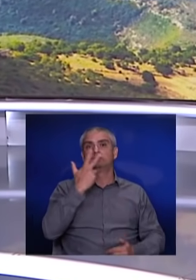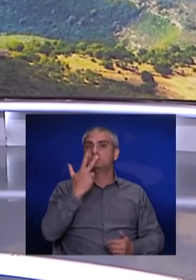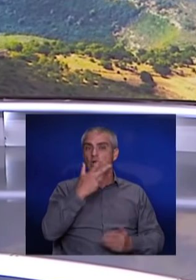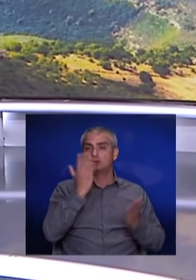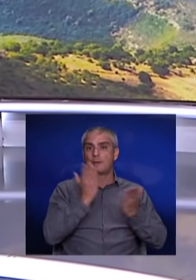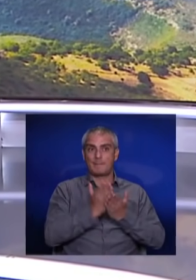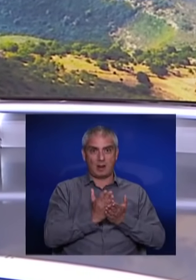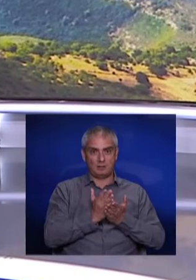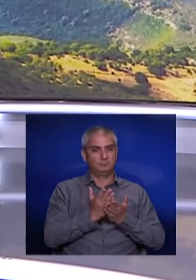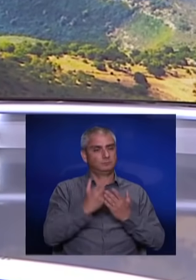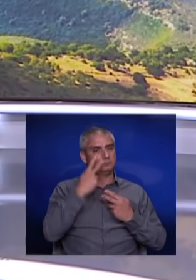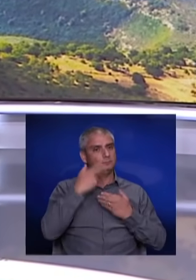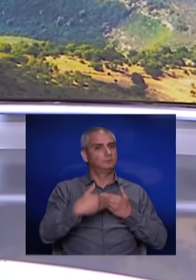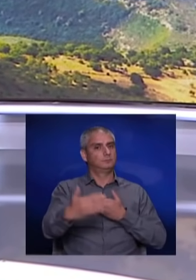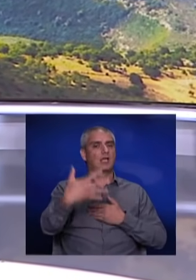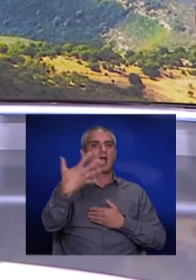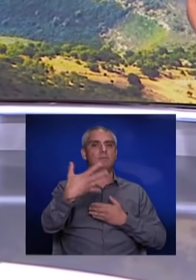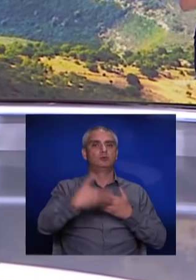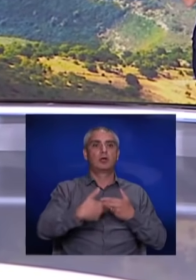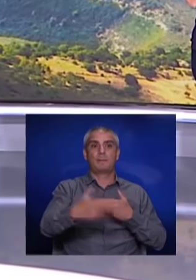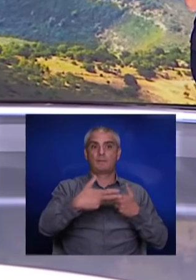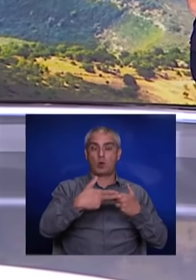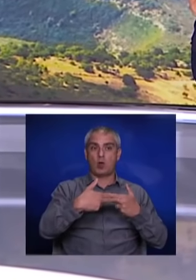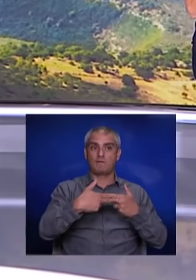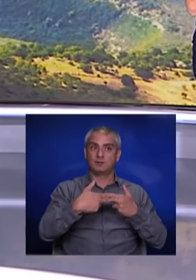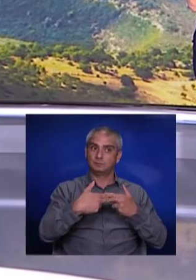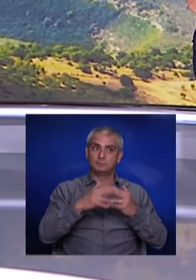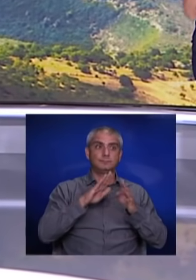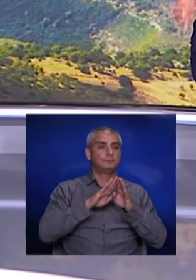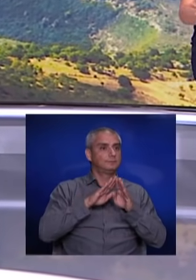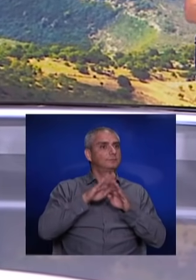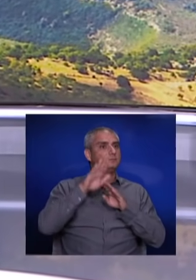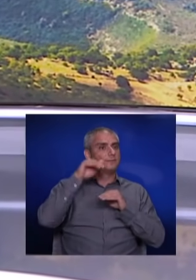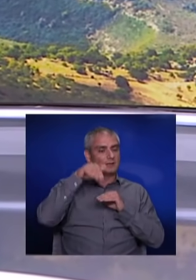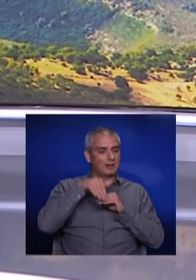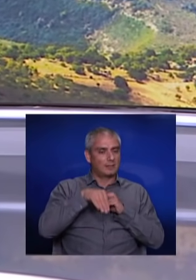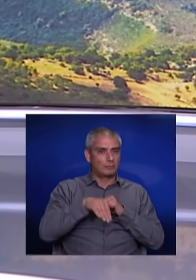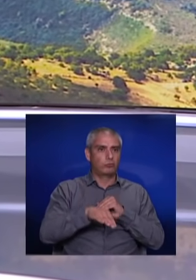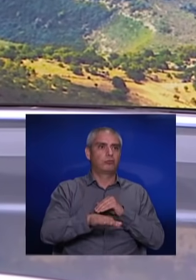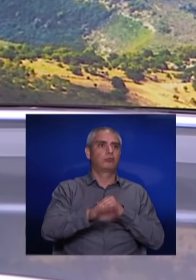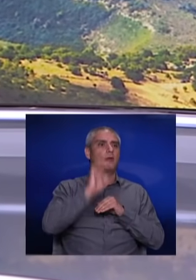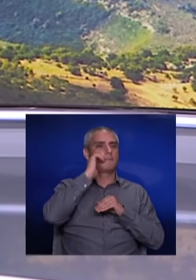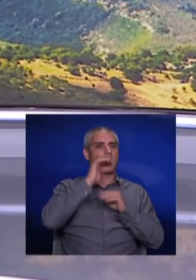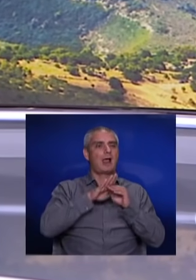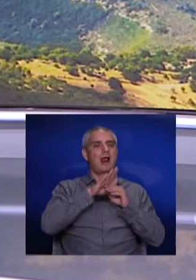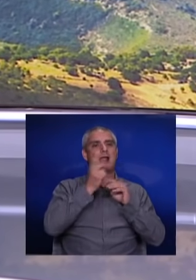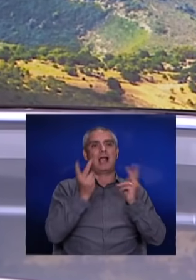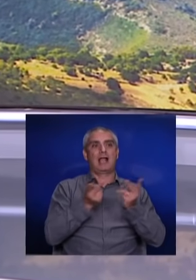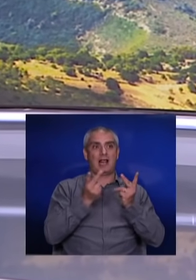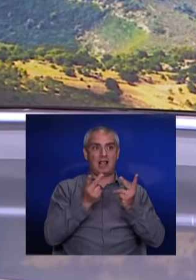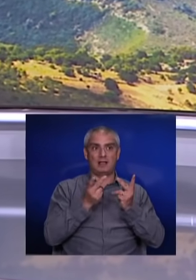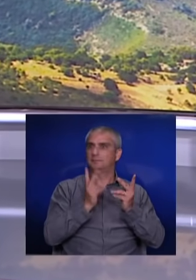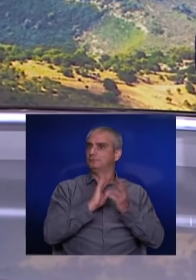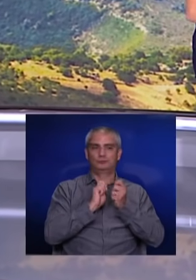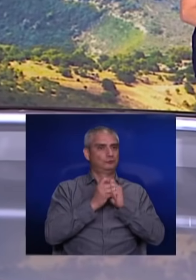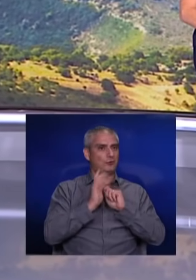באילת. בידי התשקיף שלנו, לחמשת הימים הקרובים, המגמה של הירידה נעלמת. מחר עלייה קלה בטמפרטורות, בלא שינוי